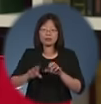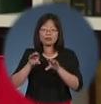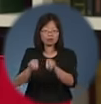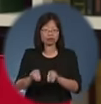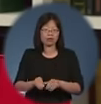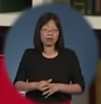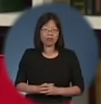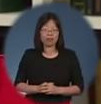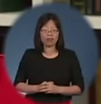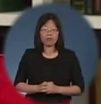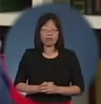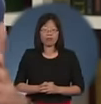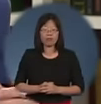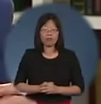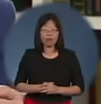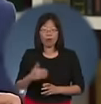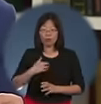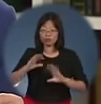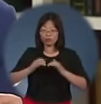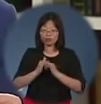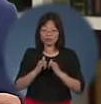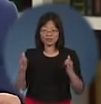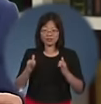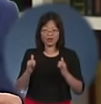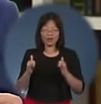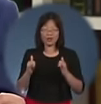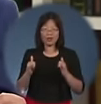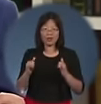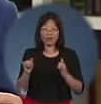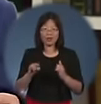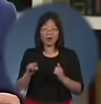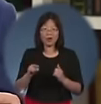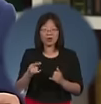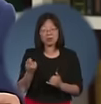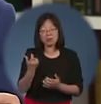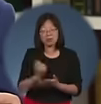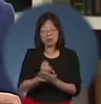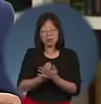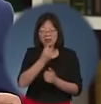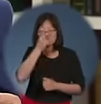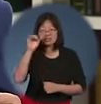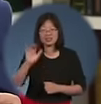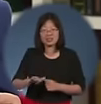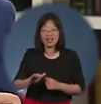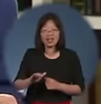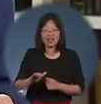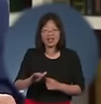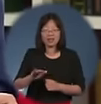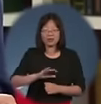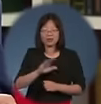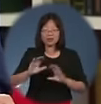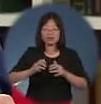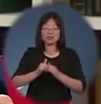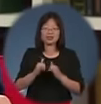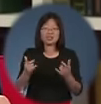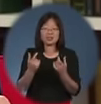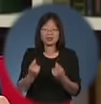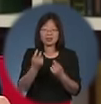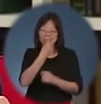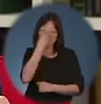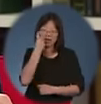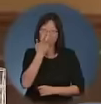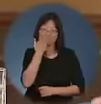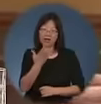시작해요 아 우리 국민이 그럴 수 있습니다 좀 섭 하인을 했는데 예 아 우리 국민이 이렇게 현명하거나